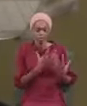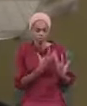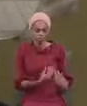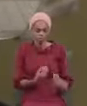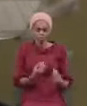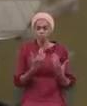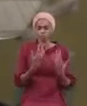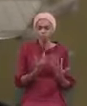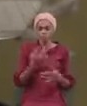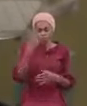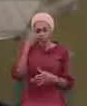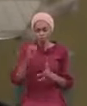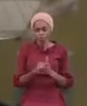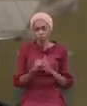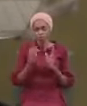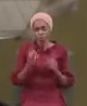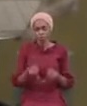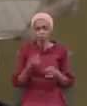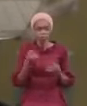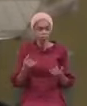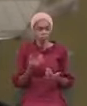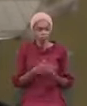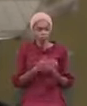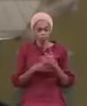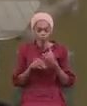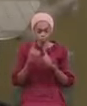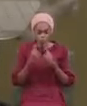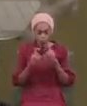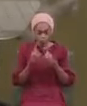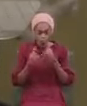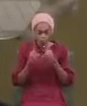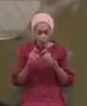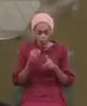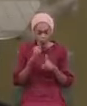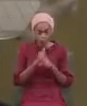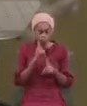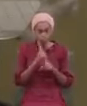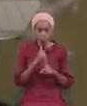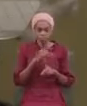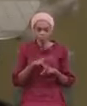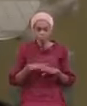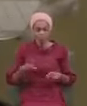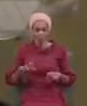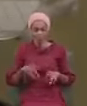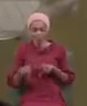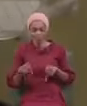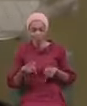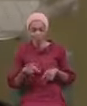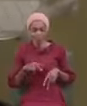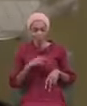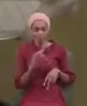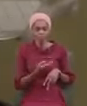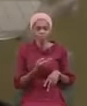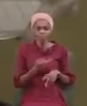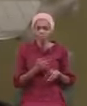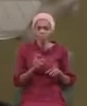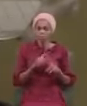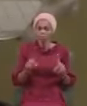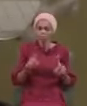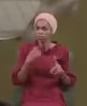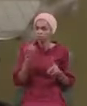vas t Amir de pas que tu tu de pas que tu jou pour direig non seigneur je viens toute forme de